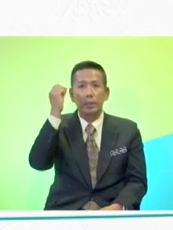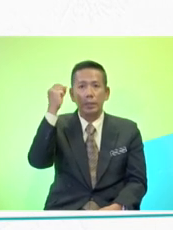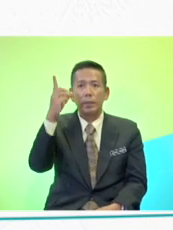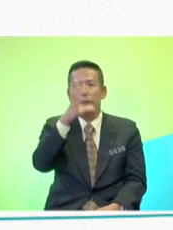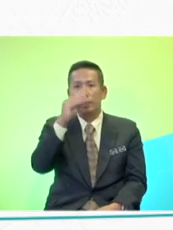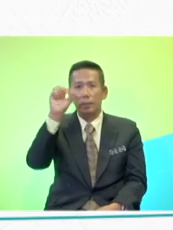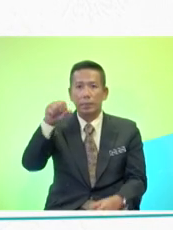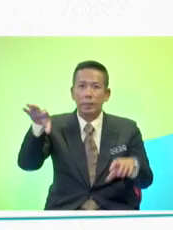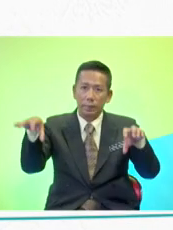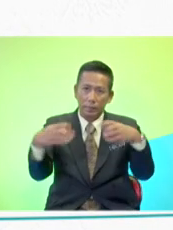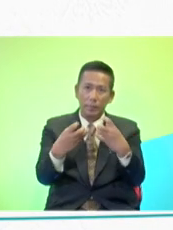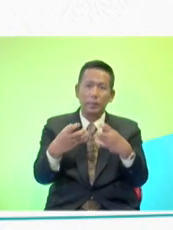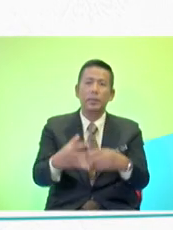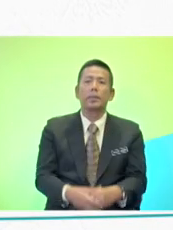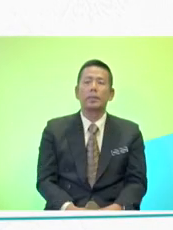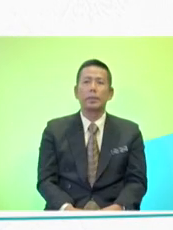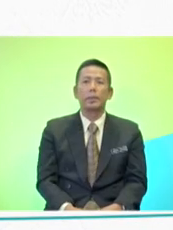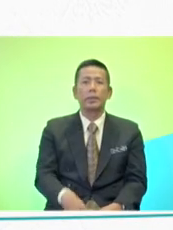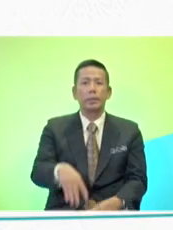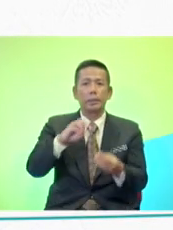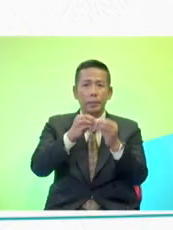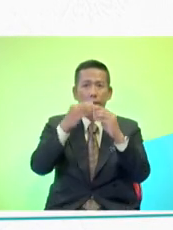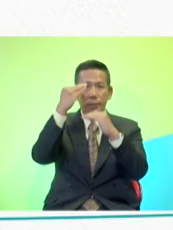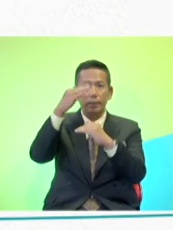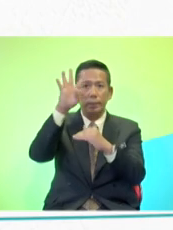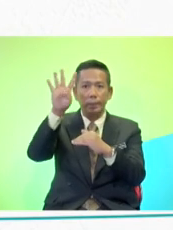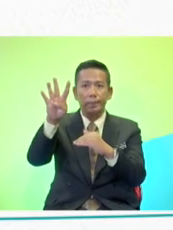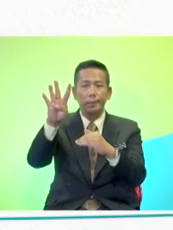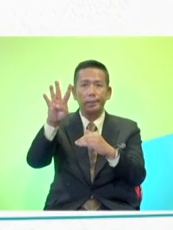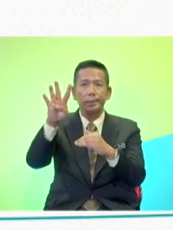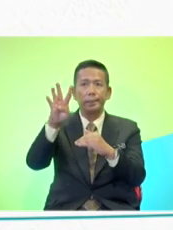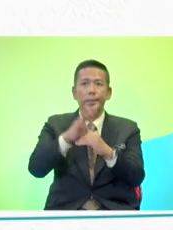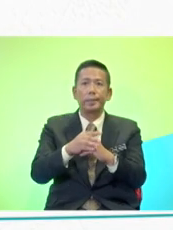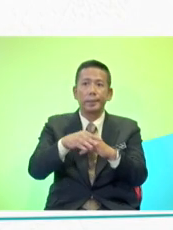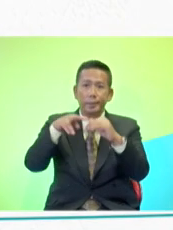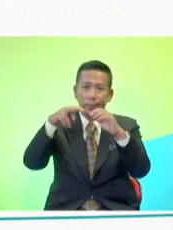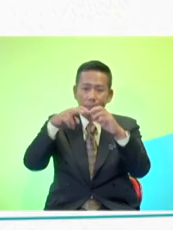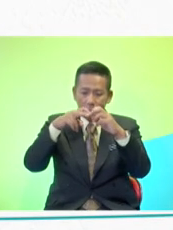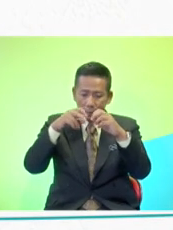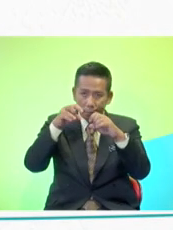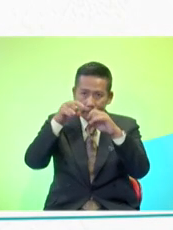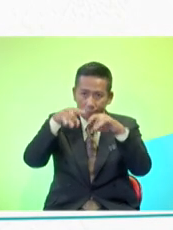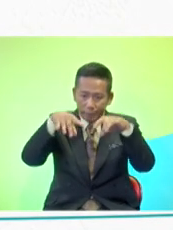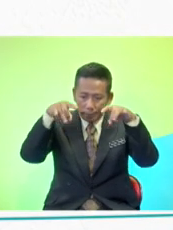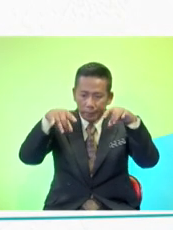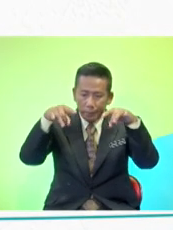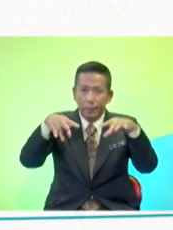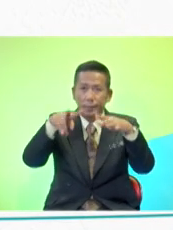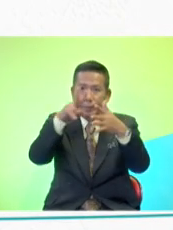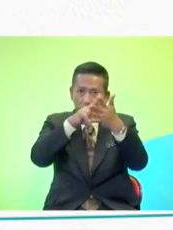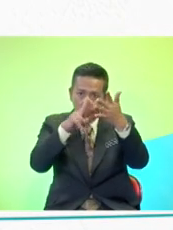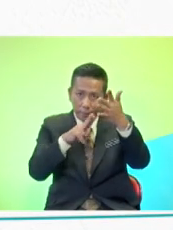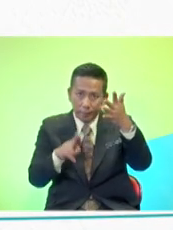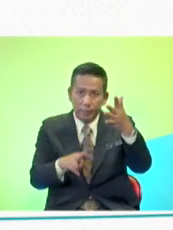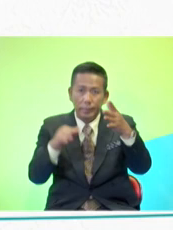Bollywood Oke kita masuk tahap yang keempat menganalisis hasil pengelolaan seni ukiran dalam penghasilan produk